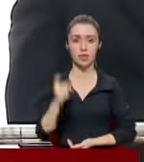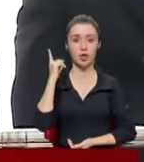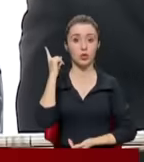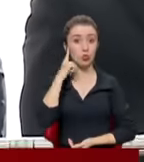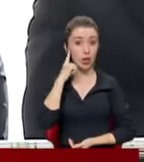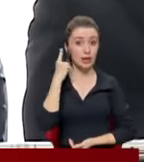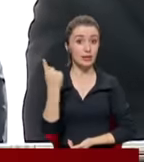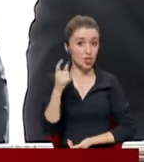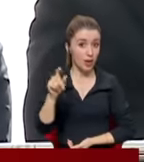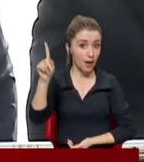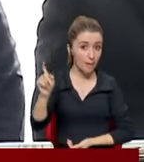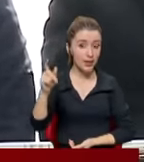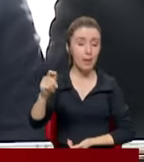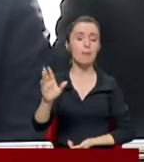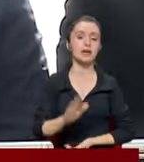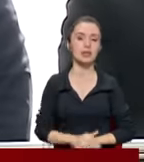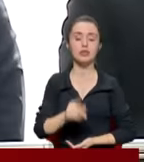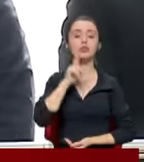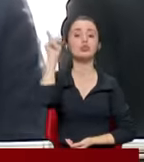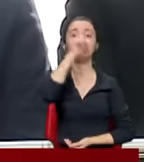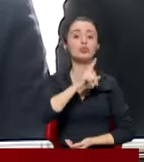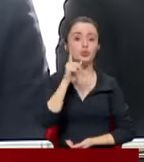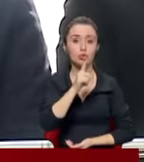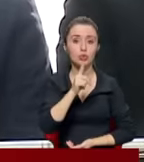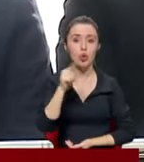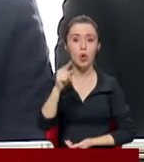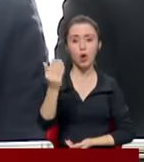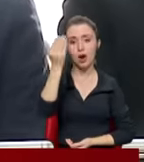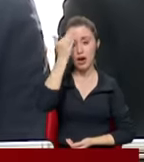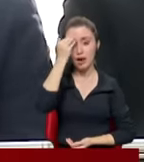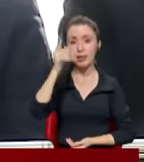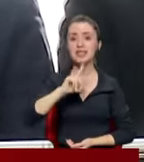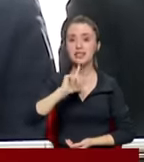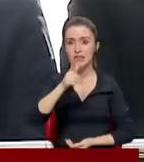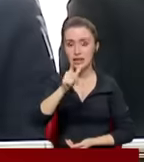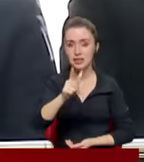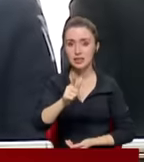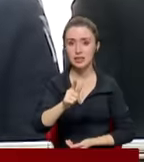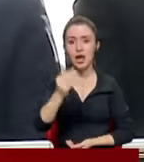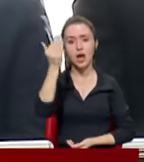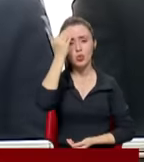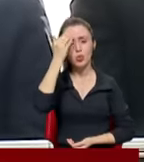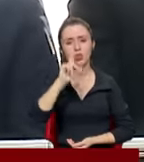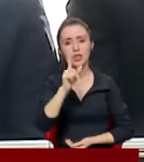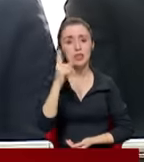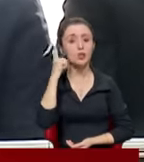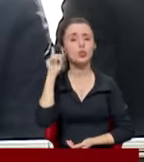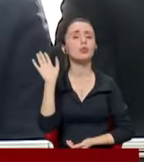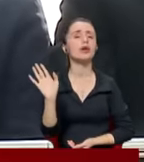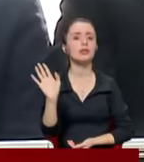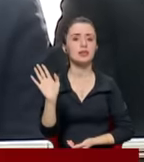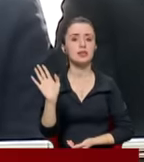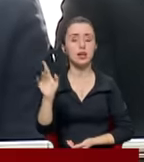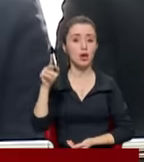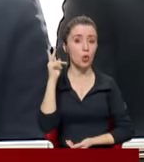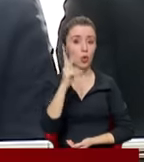şey yapar mı mı yapmaz Çünkü o Garibanın sesini Yoksulun sesini duymaz